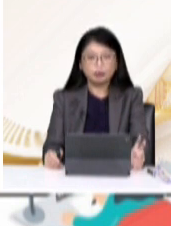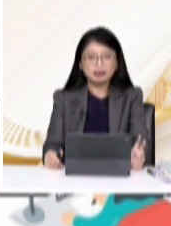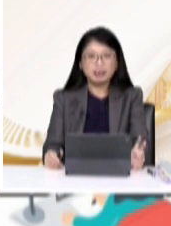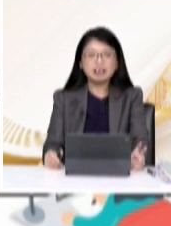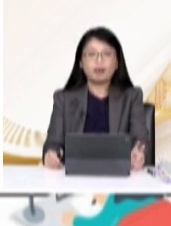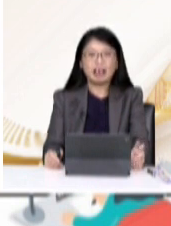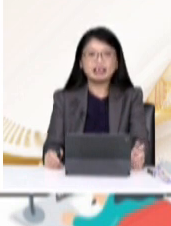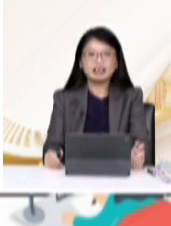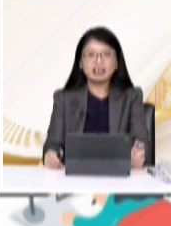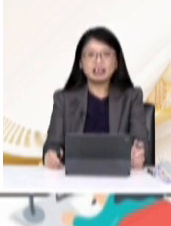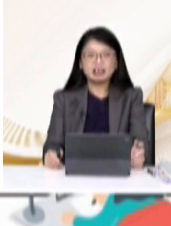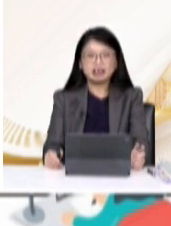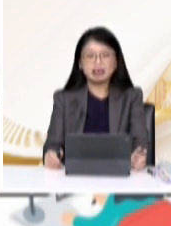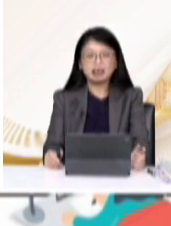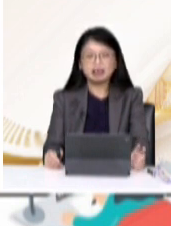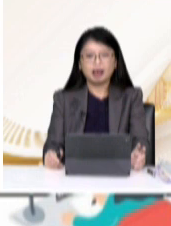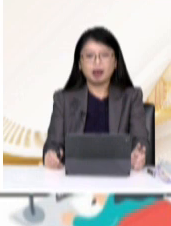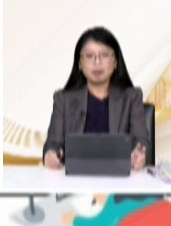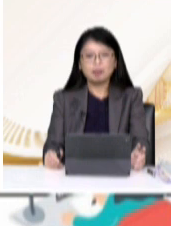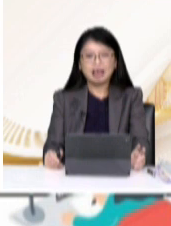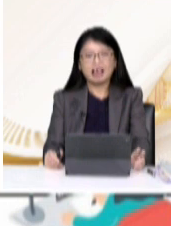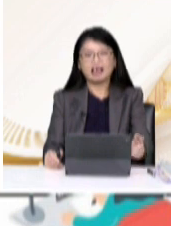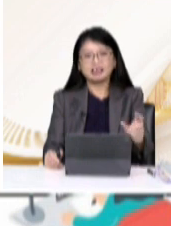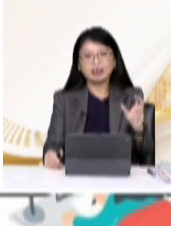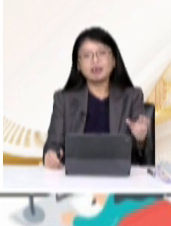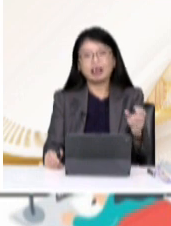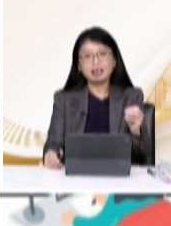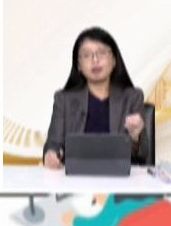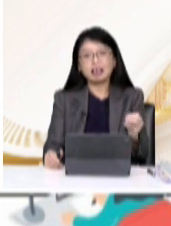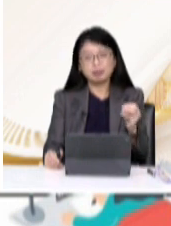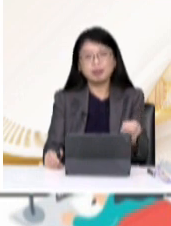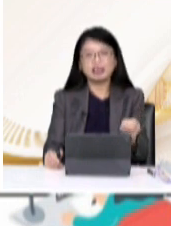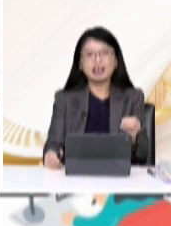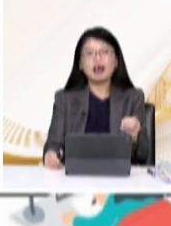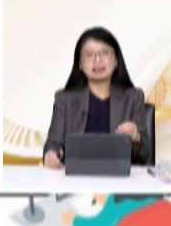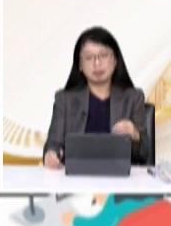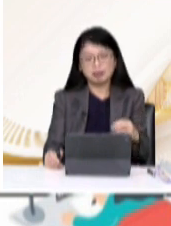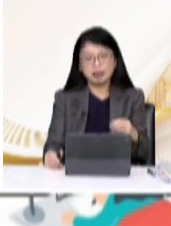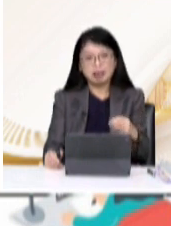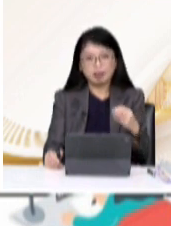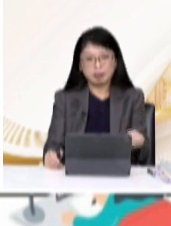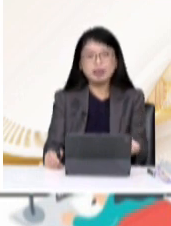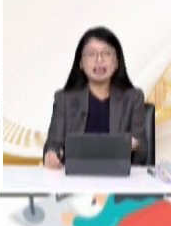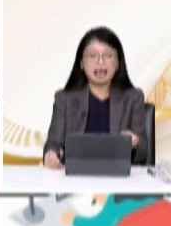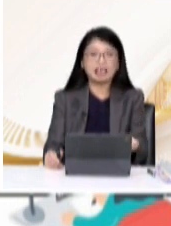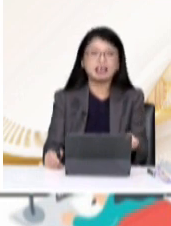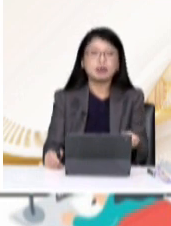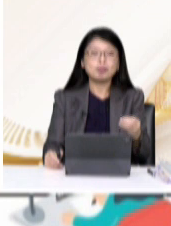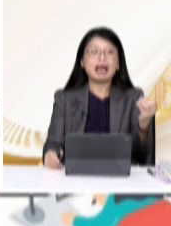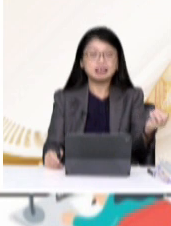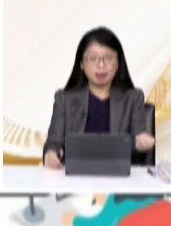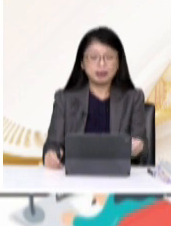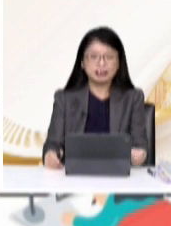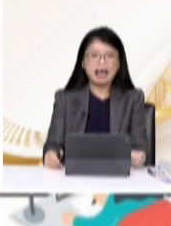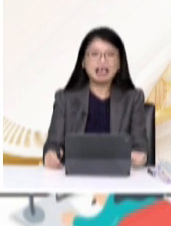ก็ตัวเจ้าหน้าที่ของรัฐเนี่ยที่เจ้าหน้าที่ของรัฐตามกฎหมายฉบับหนึ่งเนี่ยก็อาจจะไปดำเนินการปรับเป็นวินัยแทนกฎหม